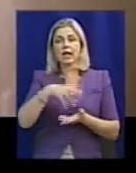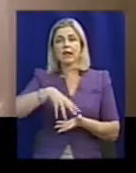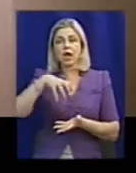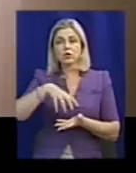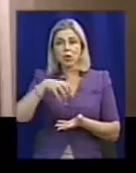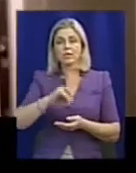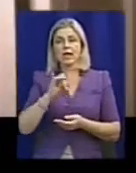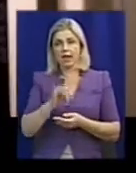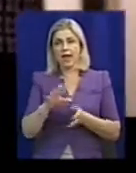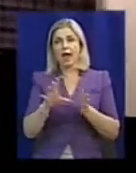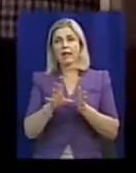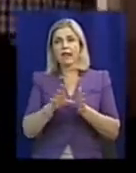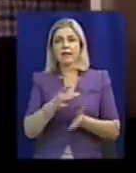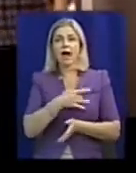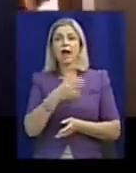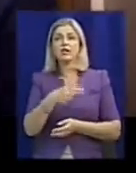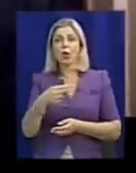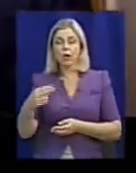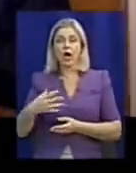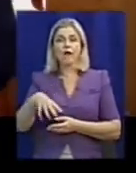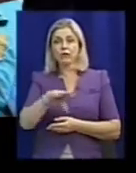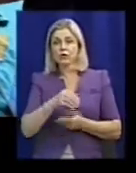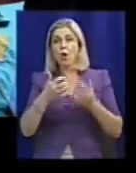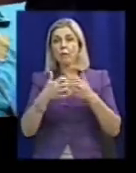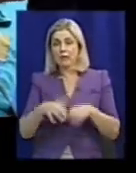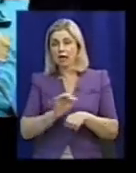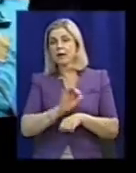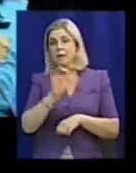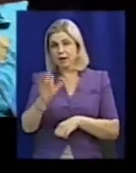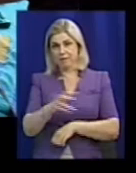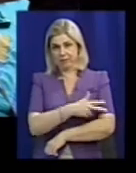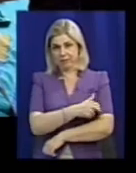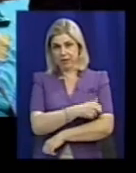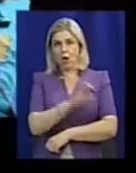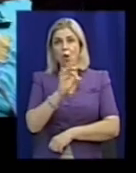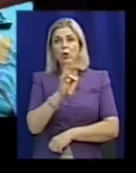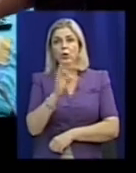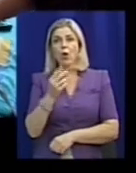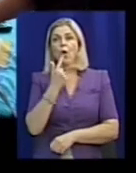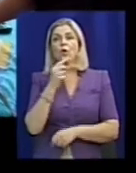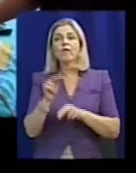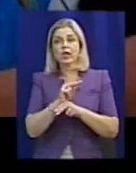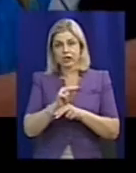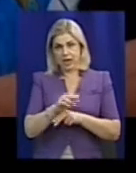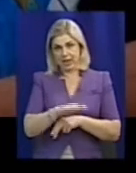та портативний електрокардіограф. Все обладнання вже у дитячому онкогематологічному відділенні і